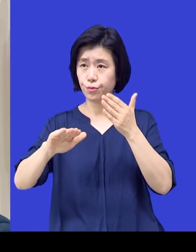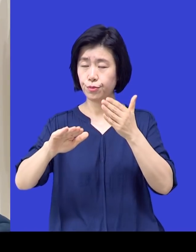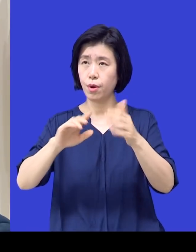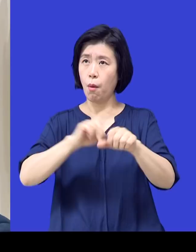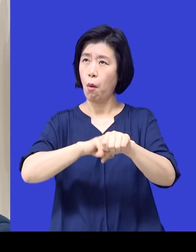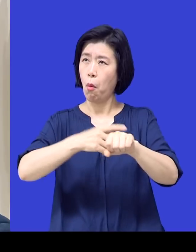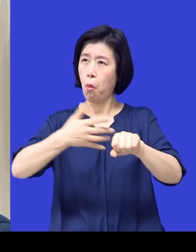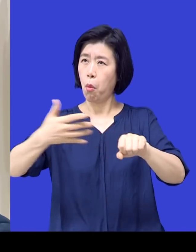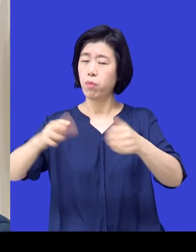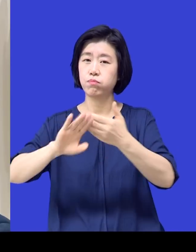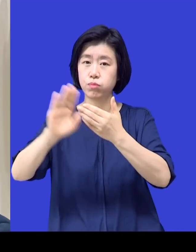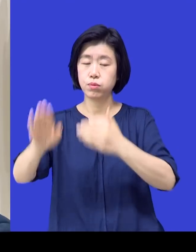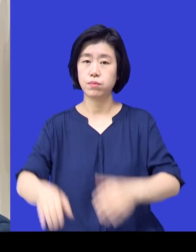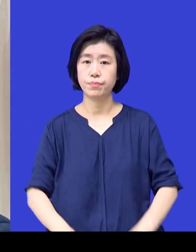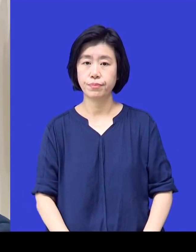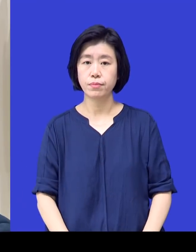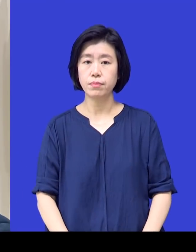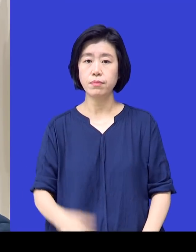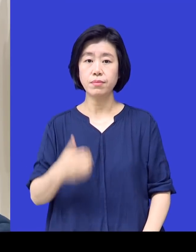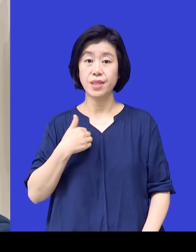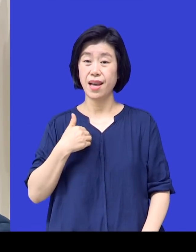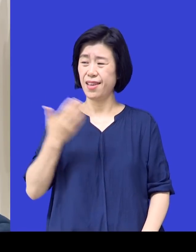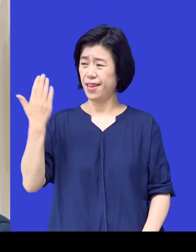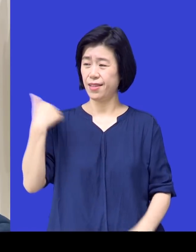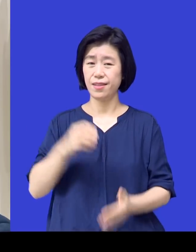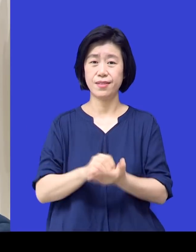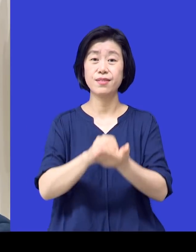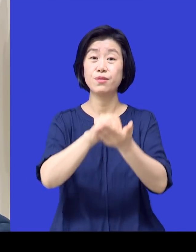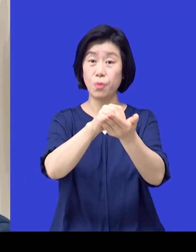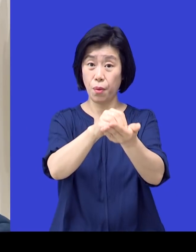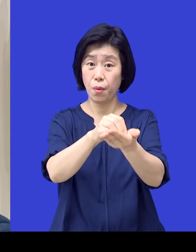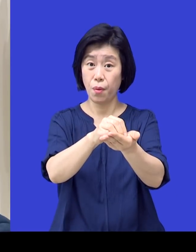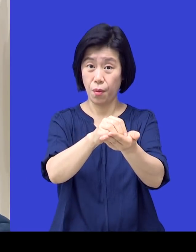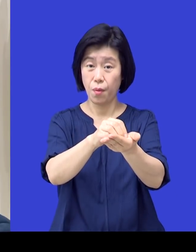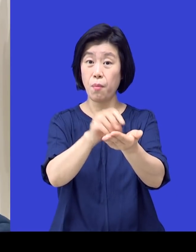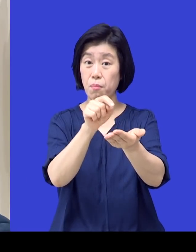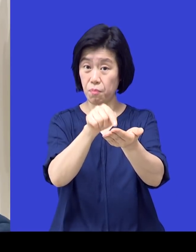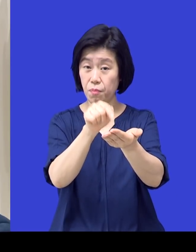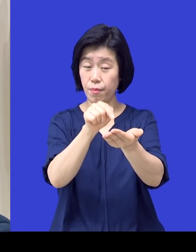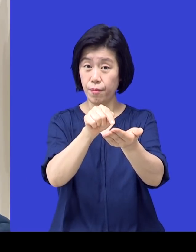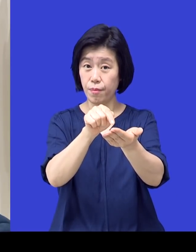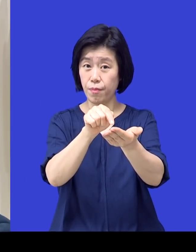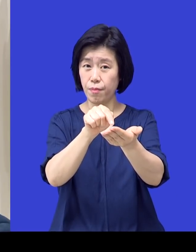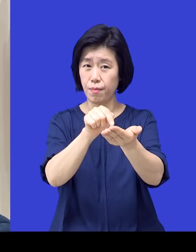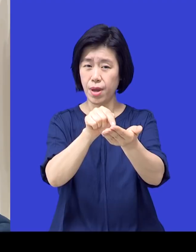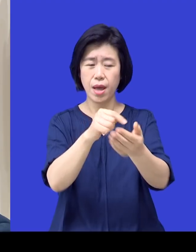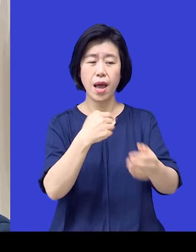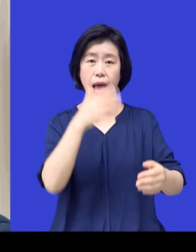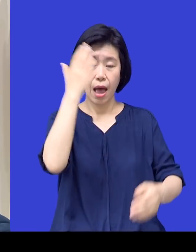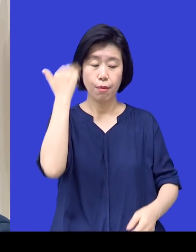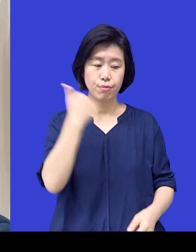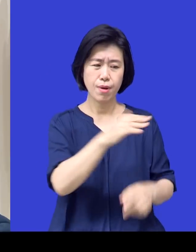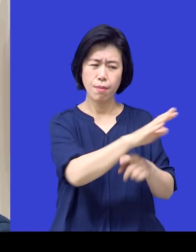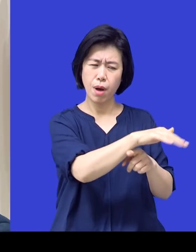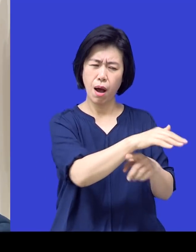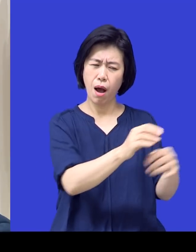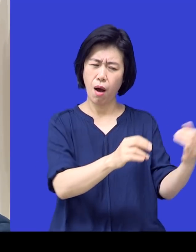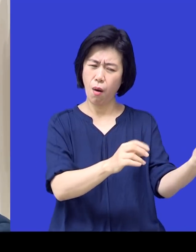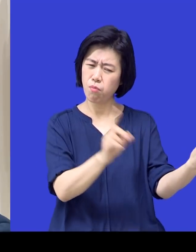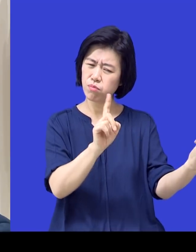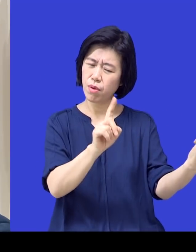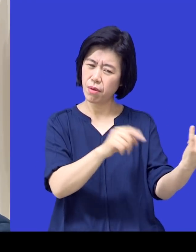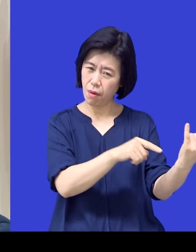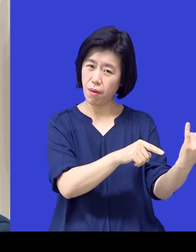후에 그 골수 등록해 놓은 그것이 지방에 있는 한 여자아이, 한국 여자아이하고 백혈병에